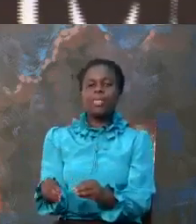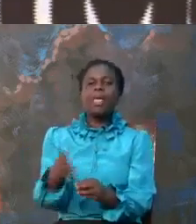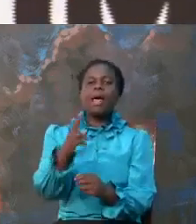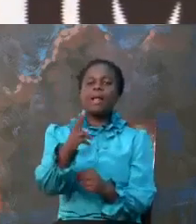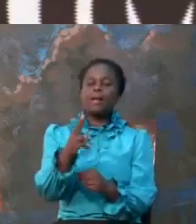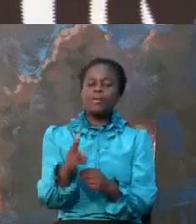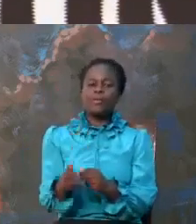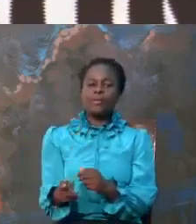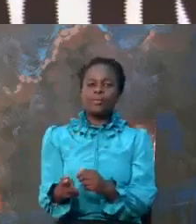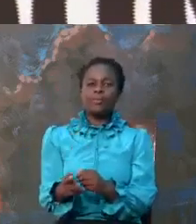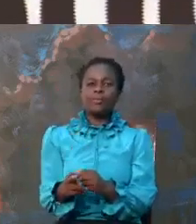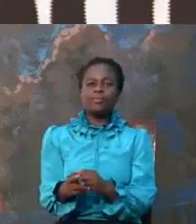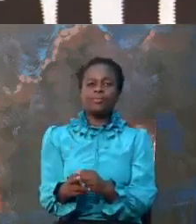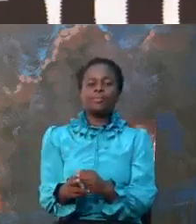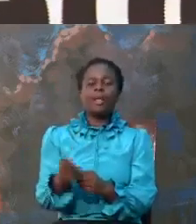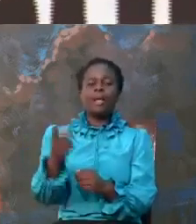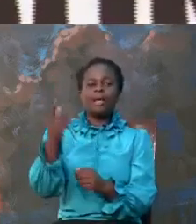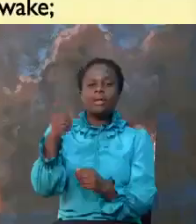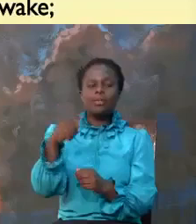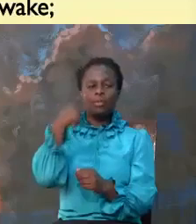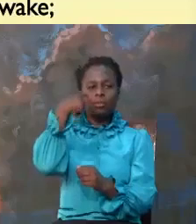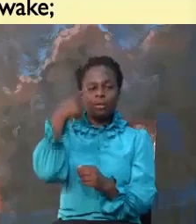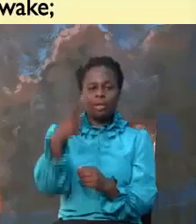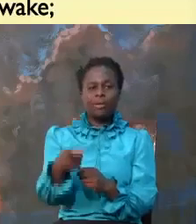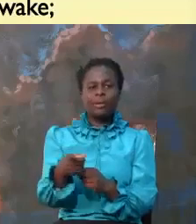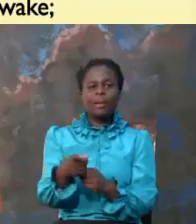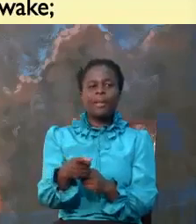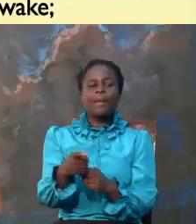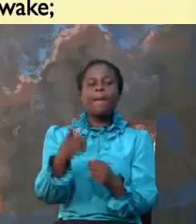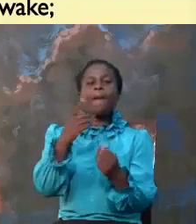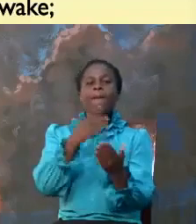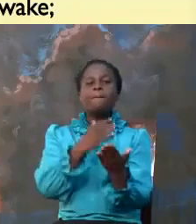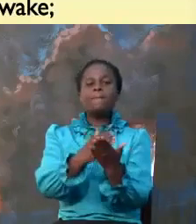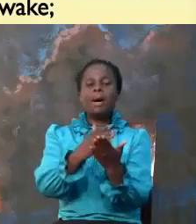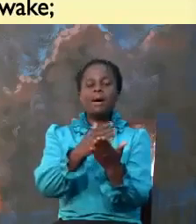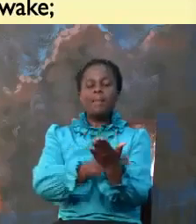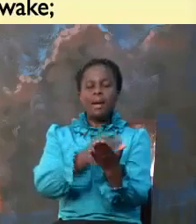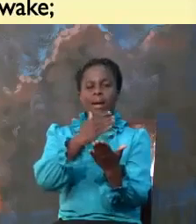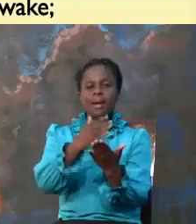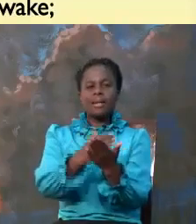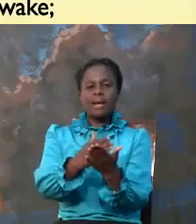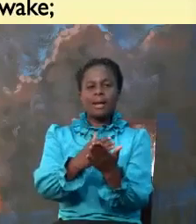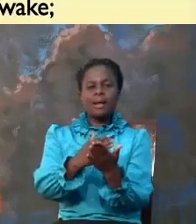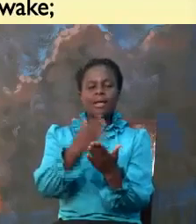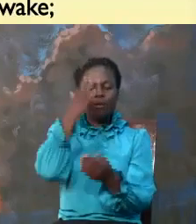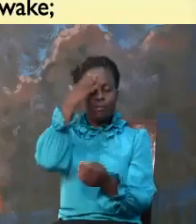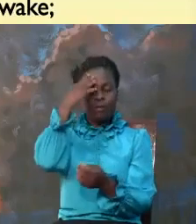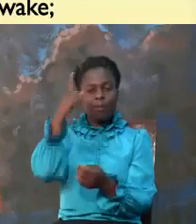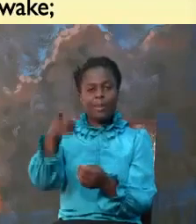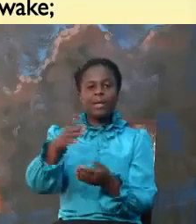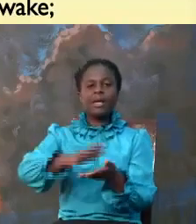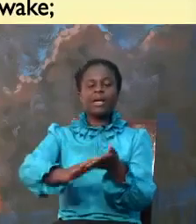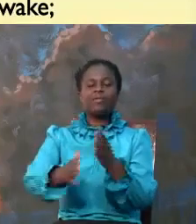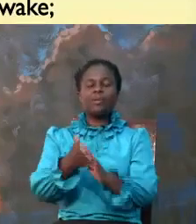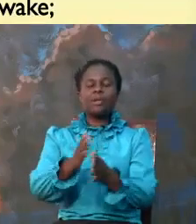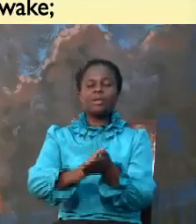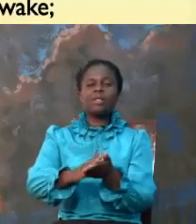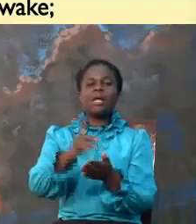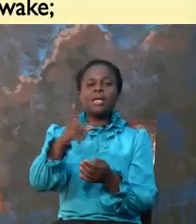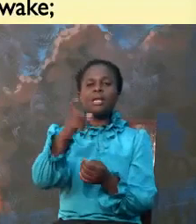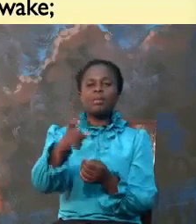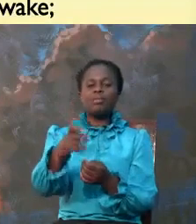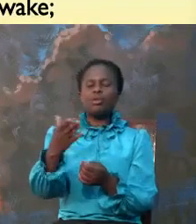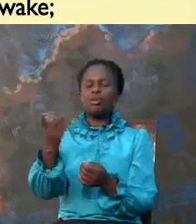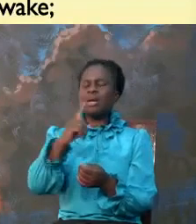Halafu ndipo tutakuja kuona, baada ya kufahamu anavyotupatanisha, ili mtu yeyote